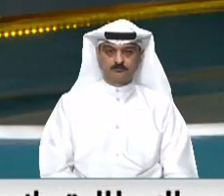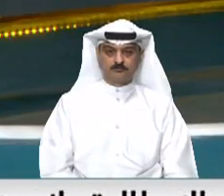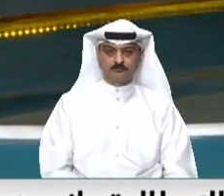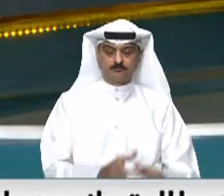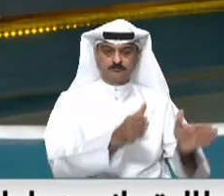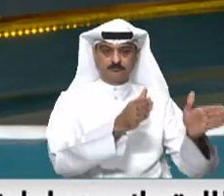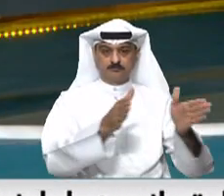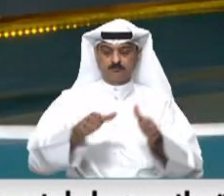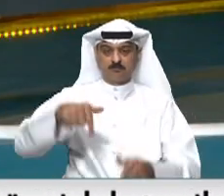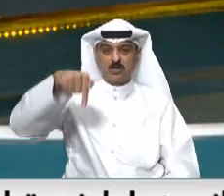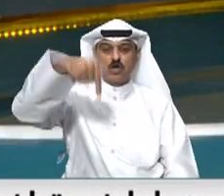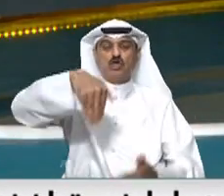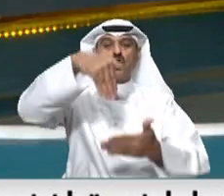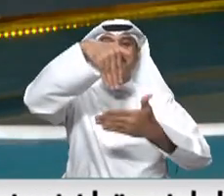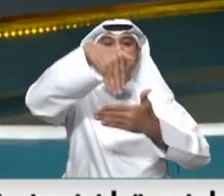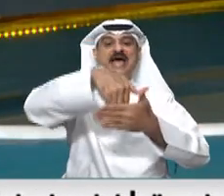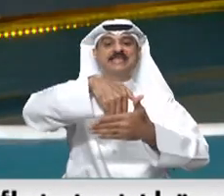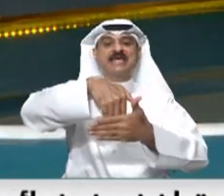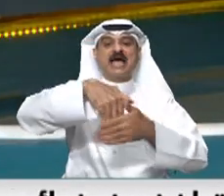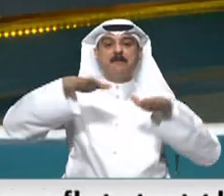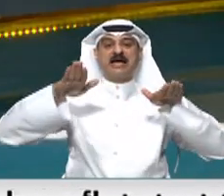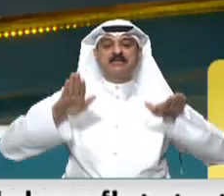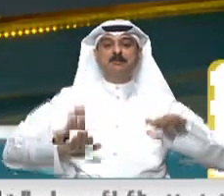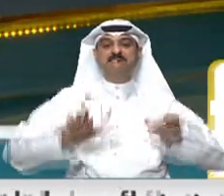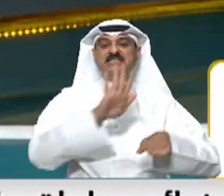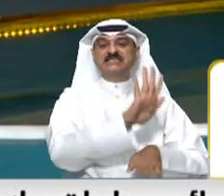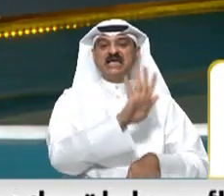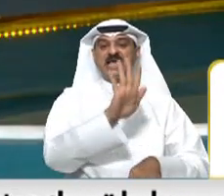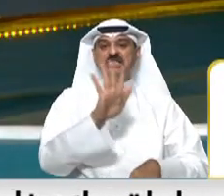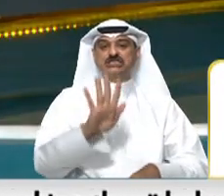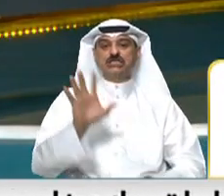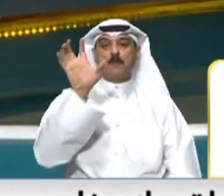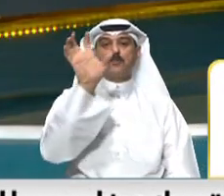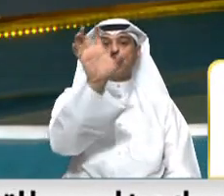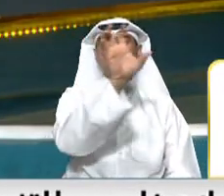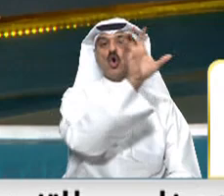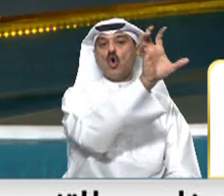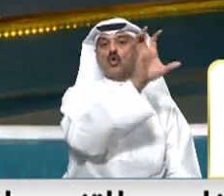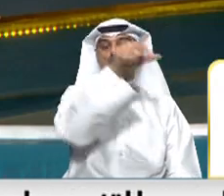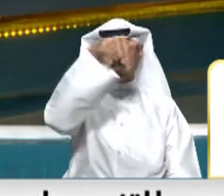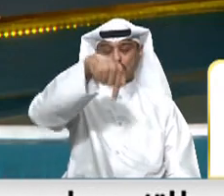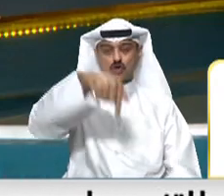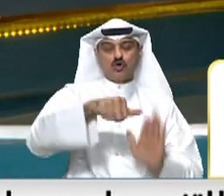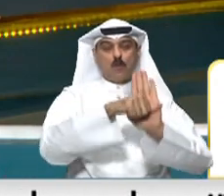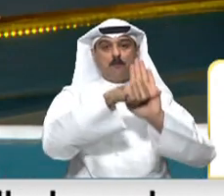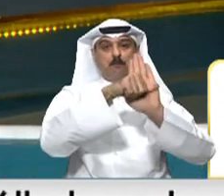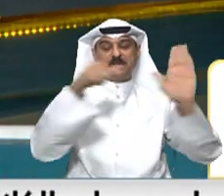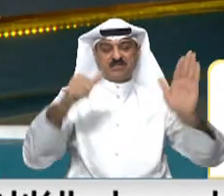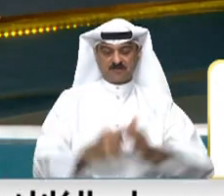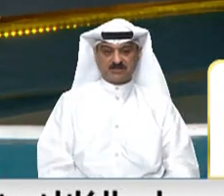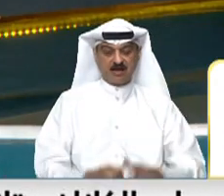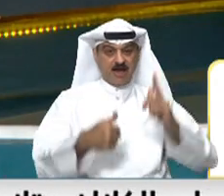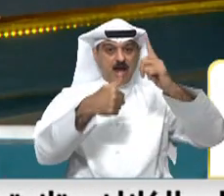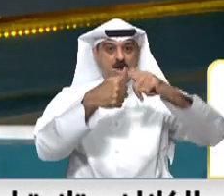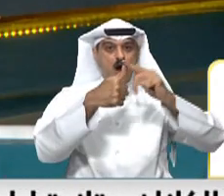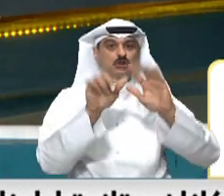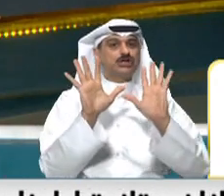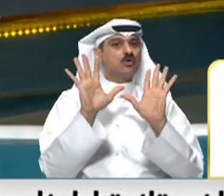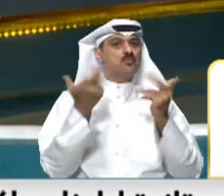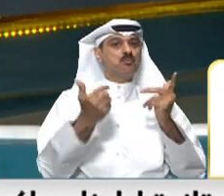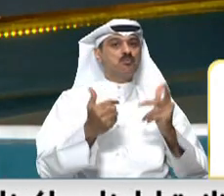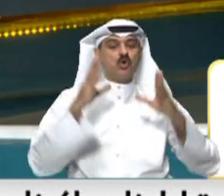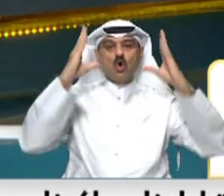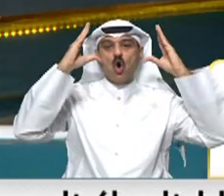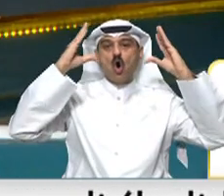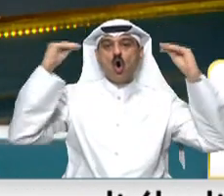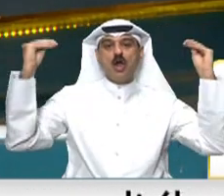انطلقت اليوم انتخابات البرلمان الأوروبي على مستوى القارة، مع فتح هولندا أول مكاتب الاقتراع في الدول الأعضاء